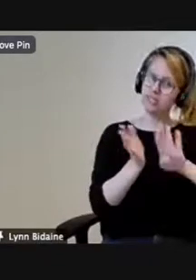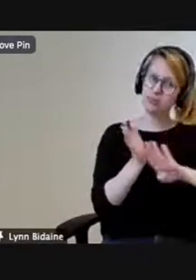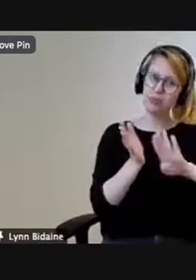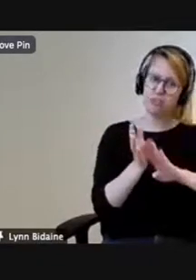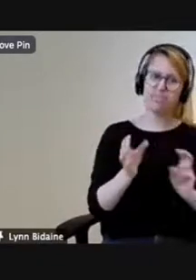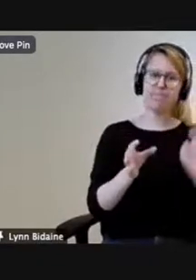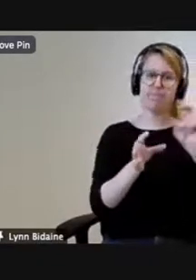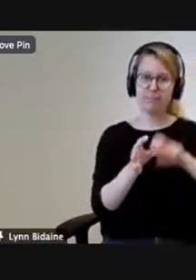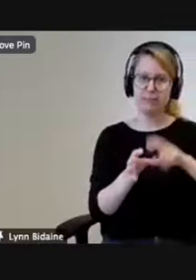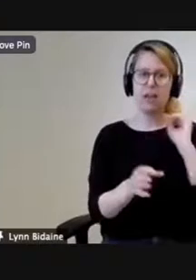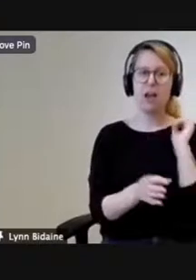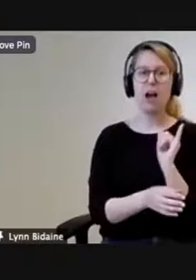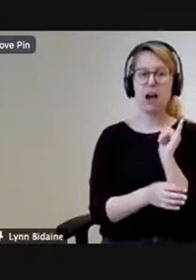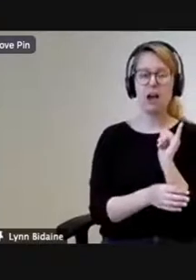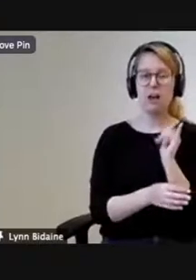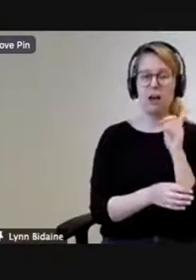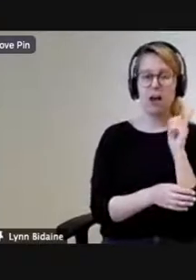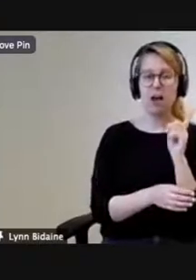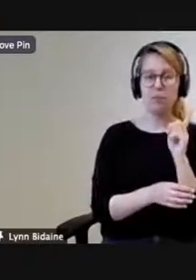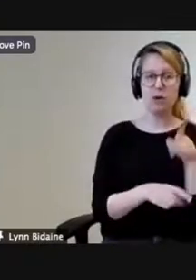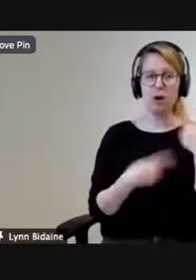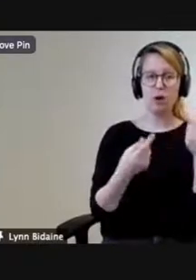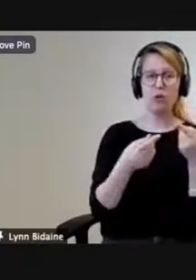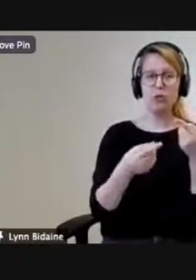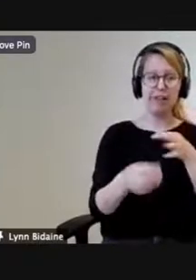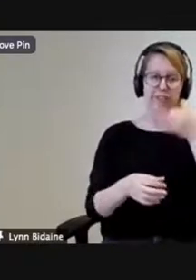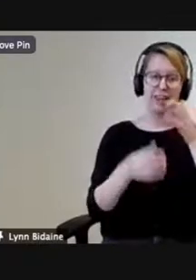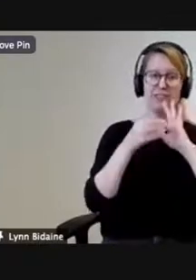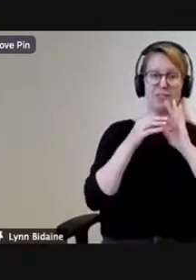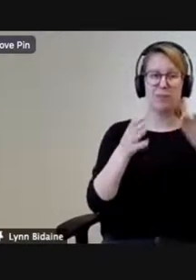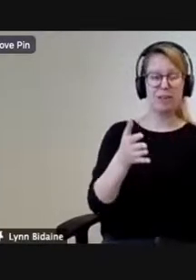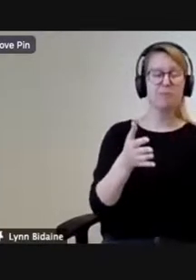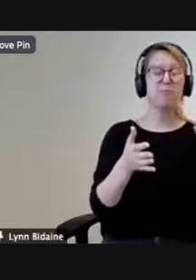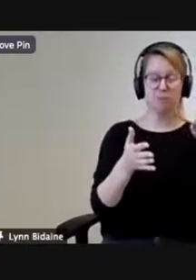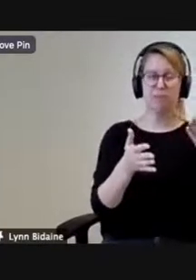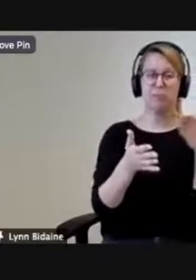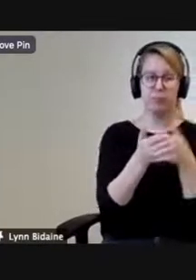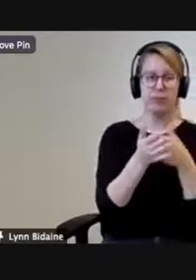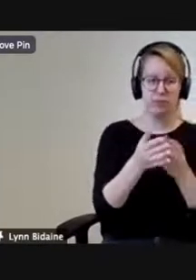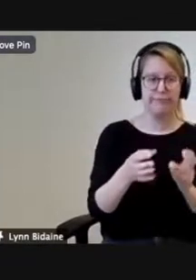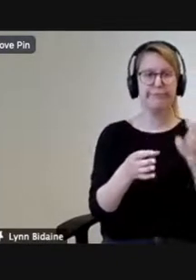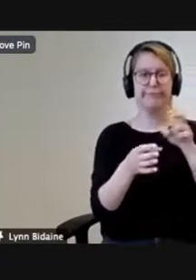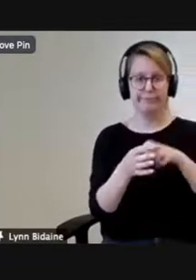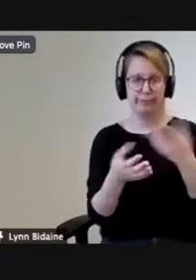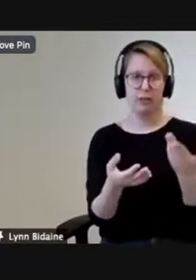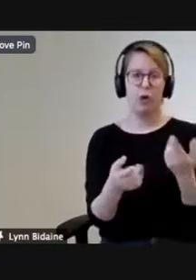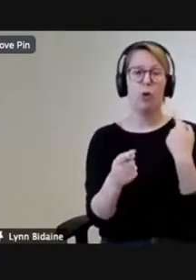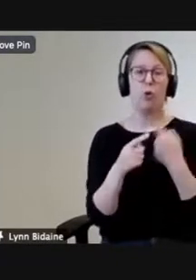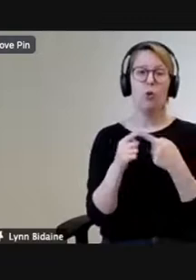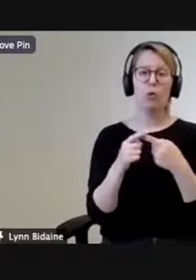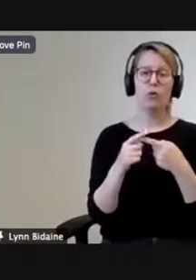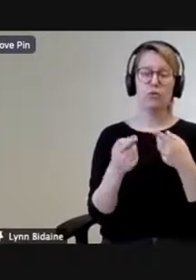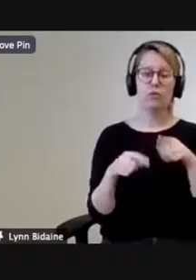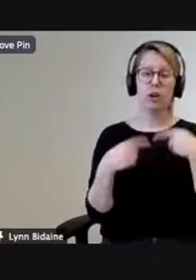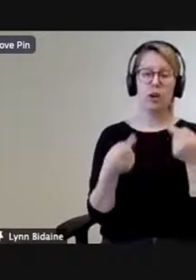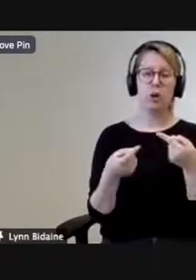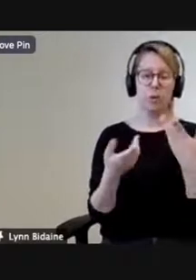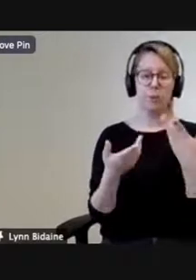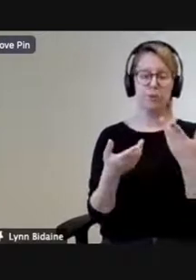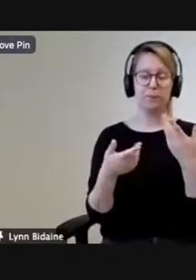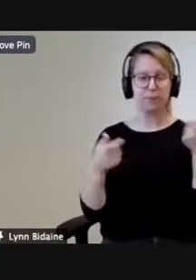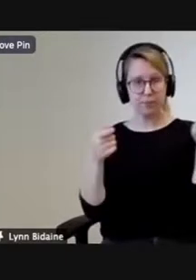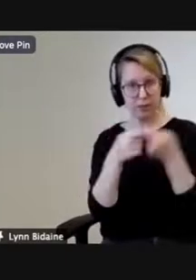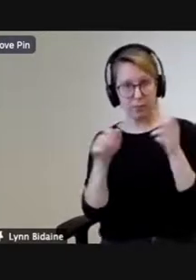handicap. Et enfin, nous avons demandé aux États membres de se fixer eux-mêmes des objectifs en matière de formation,